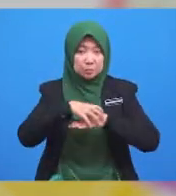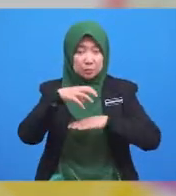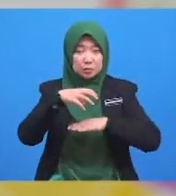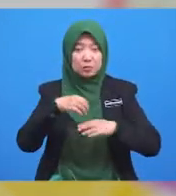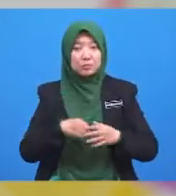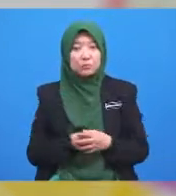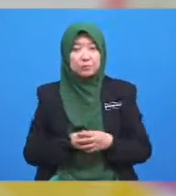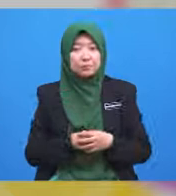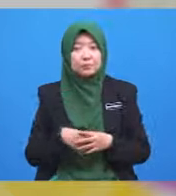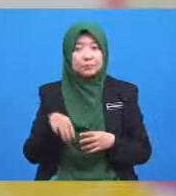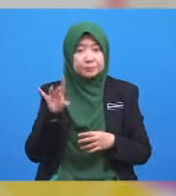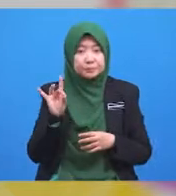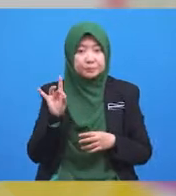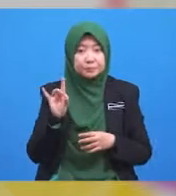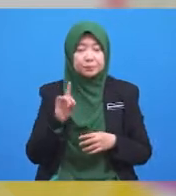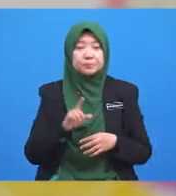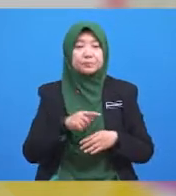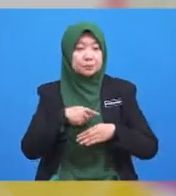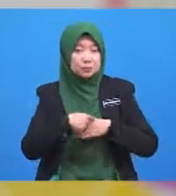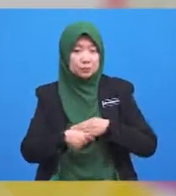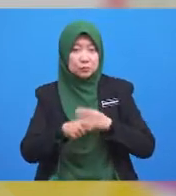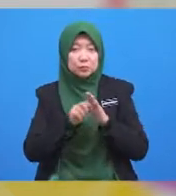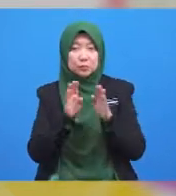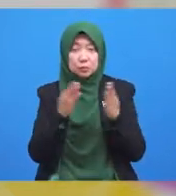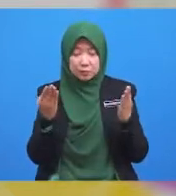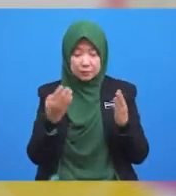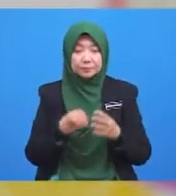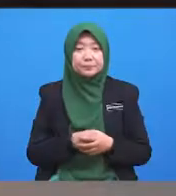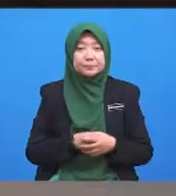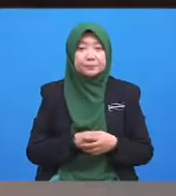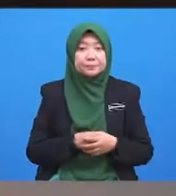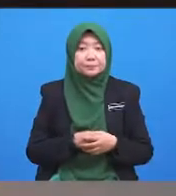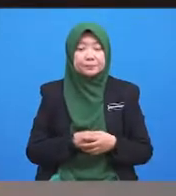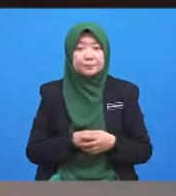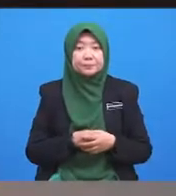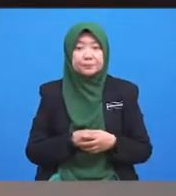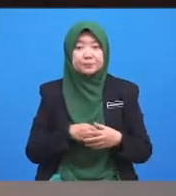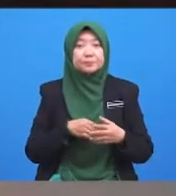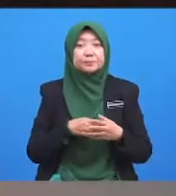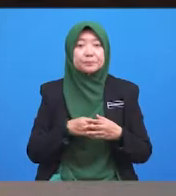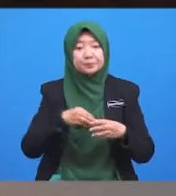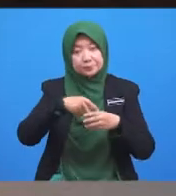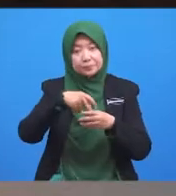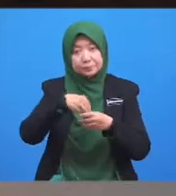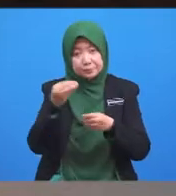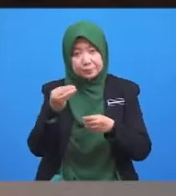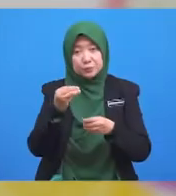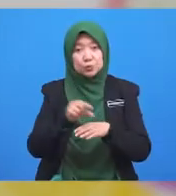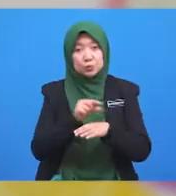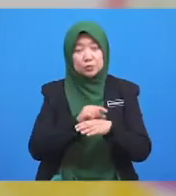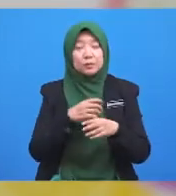bengkak. 8. Luka terbuka atau melecur. Prosedur penggunaan